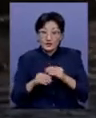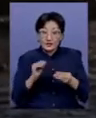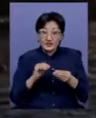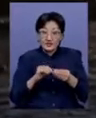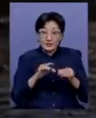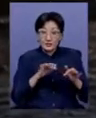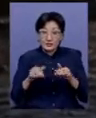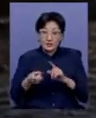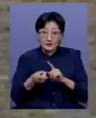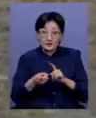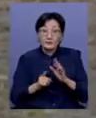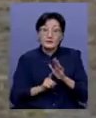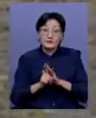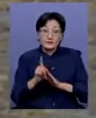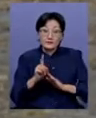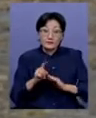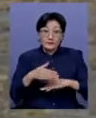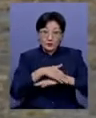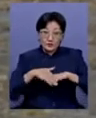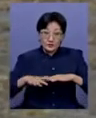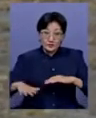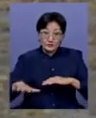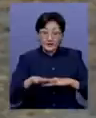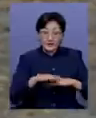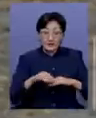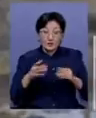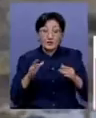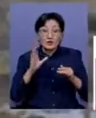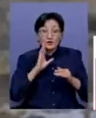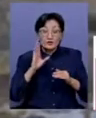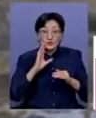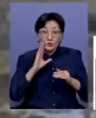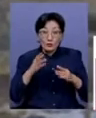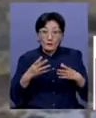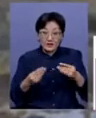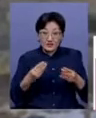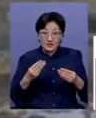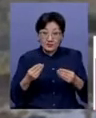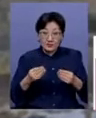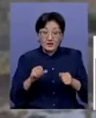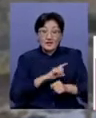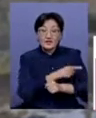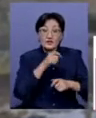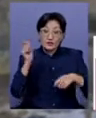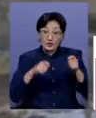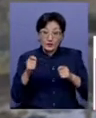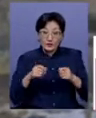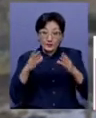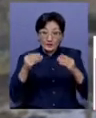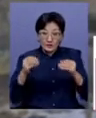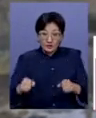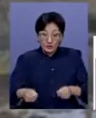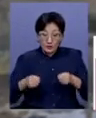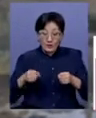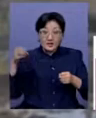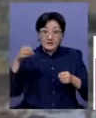әдеттегі әрекетіне кірісті. Көшенің бәрі су, балшық. Мына қатты жаңбыр жауған кездерде біз салапан киіп шығамыз, мектепке апарамыз, не